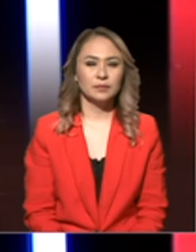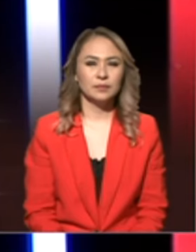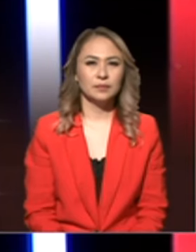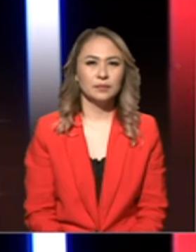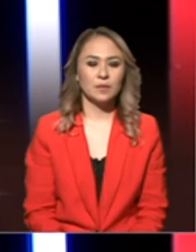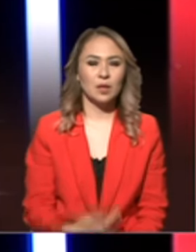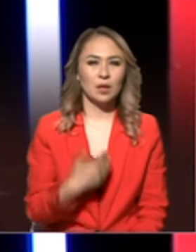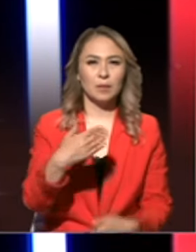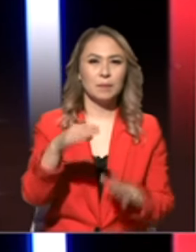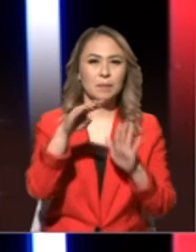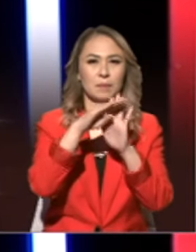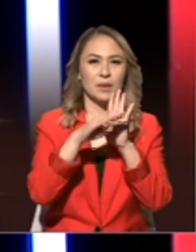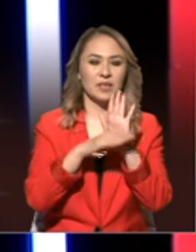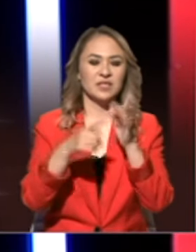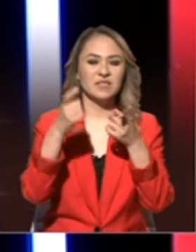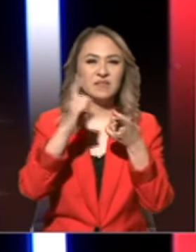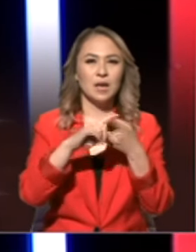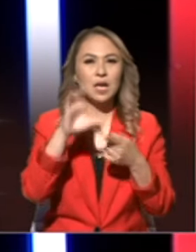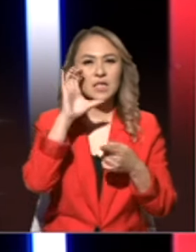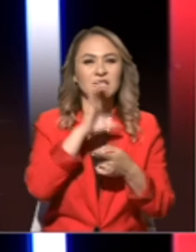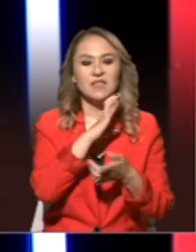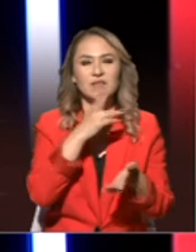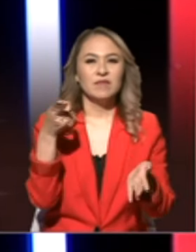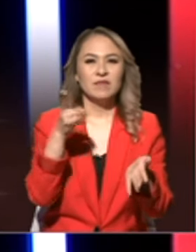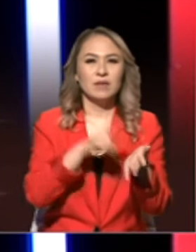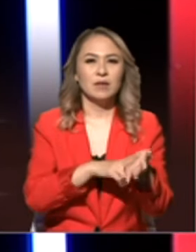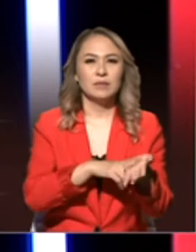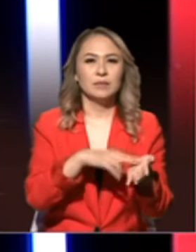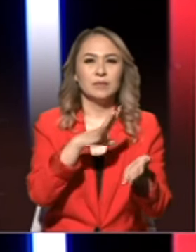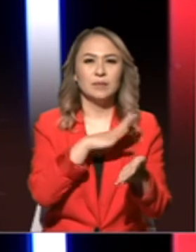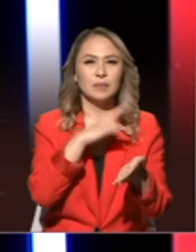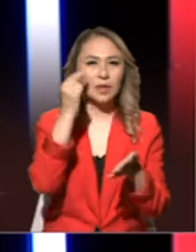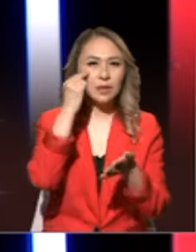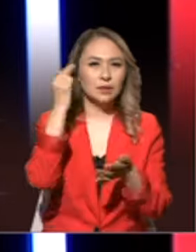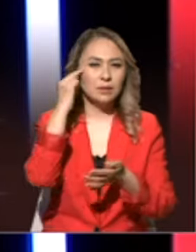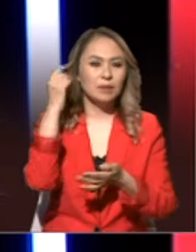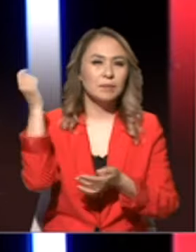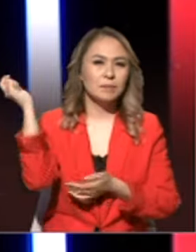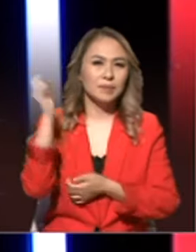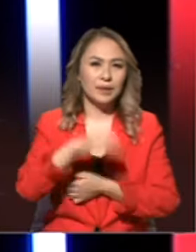бағдарлама бойынша солтүстікке көшіп келген қандастардың біреуі орадымыз, Қытайдан көшіп келгенбіз.